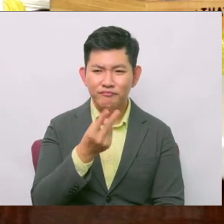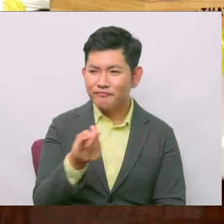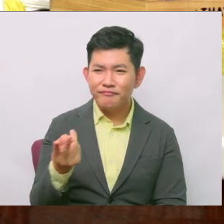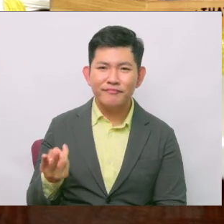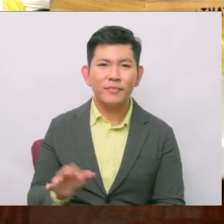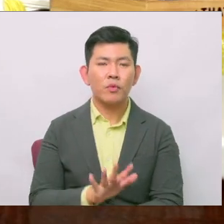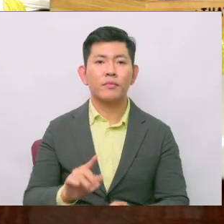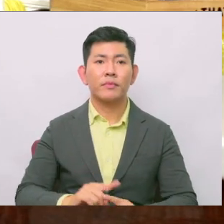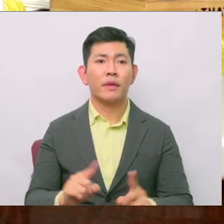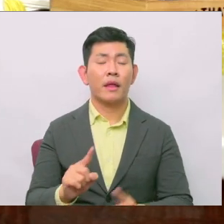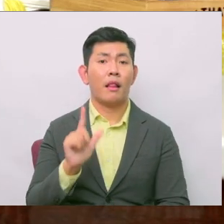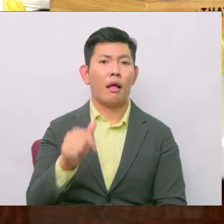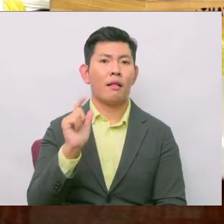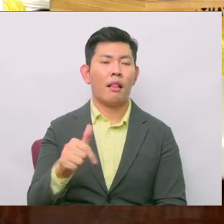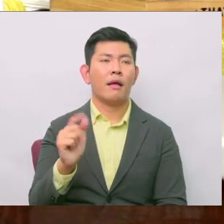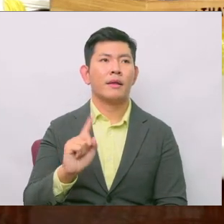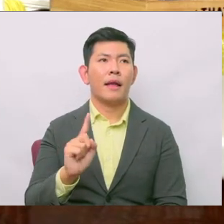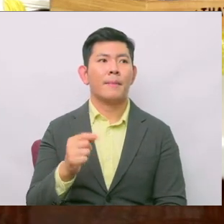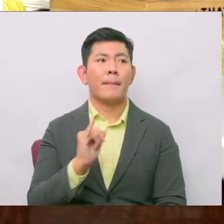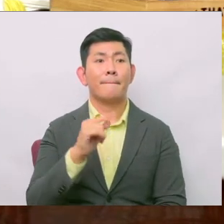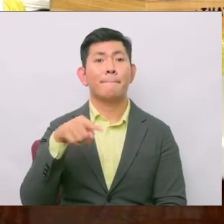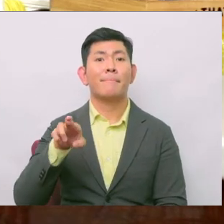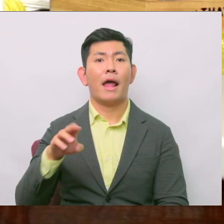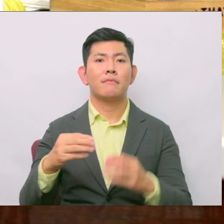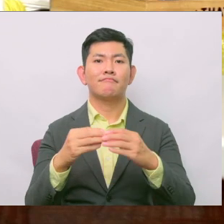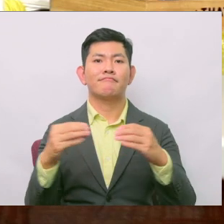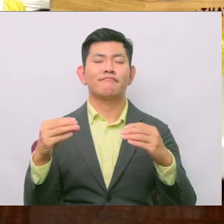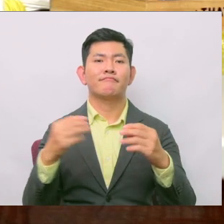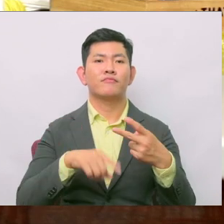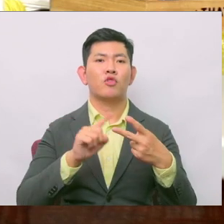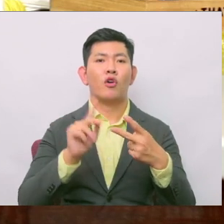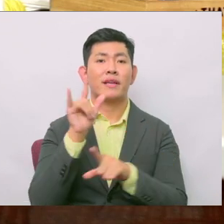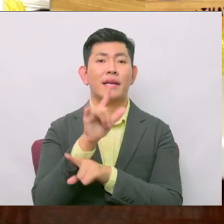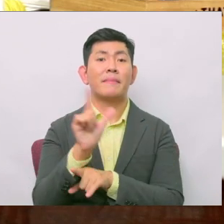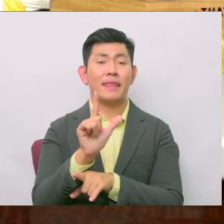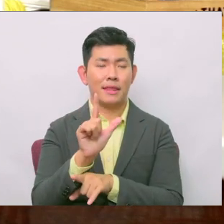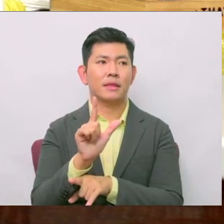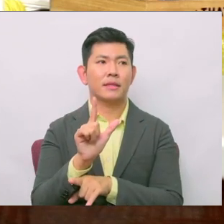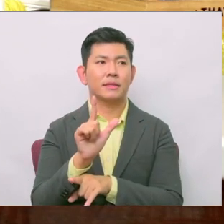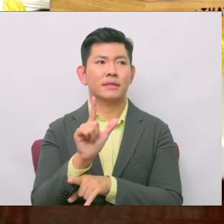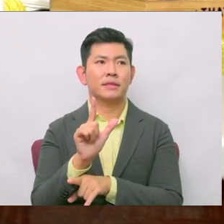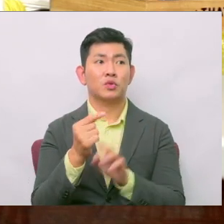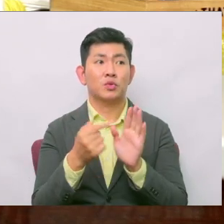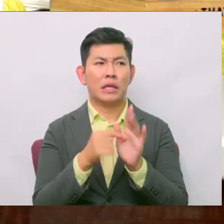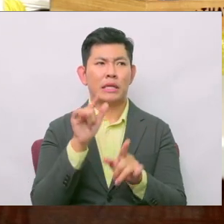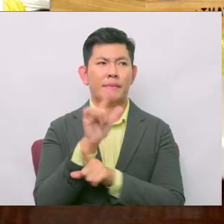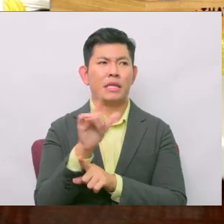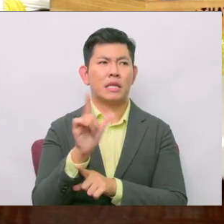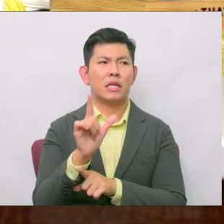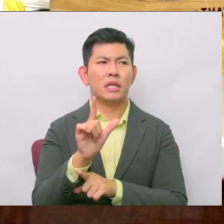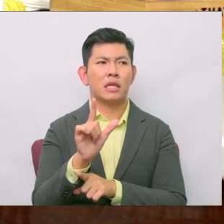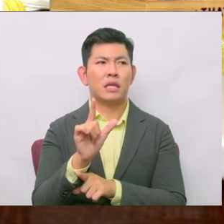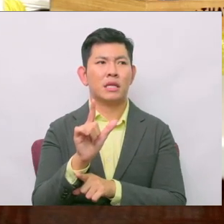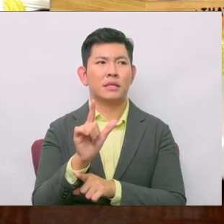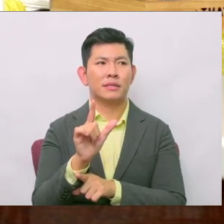ราก็หลักๆเลยก็จะเป็นตัวไพรนะคะครูตัวขมิ้นนะคะเพราะอย่างขมิ้นอ้อยนี่อาจจะหายากนิดนึงเนาะแต่ไพรกับ